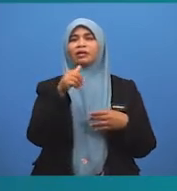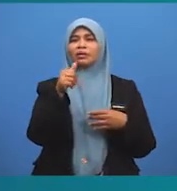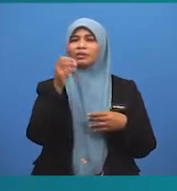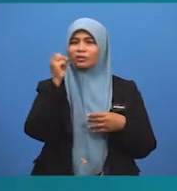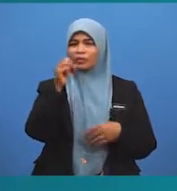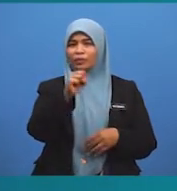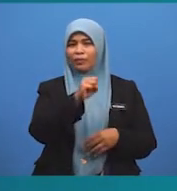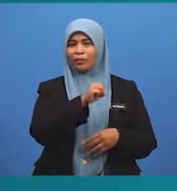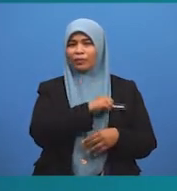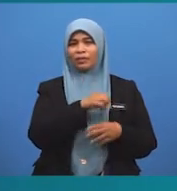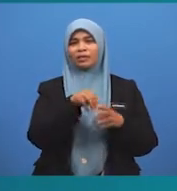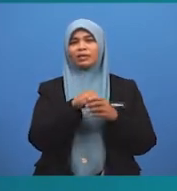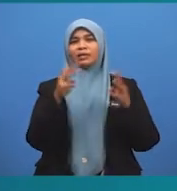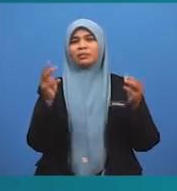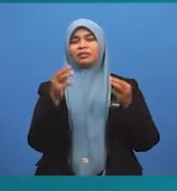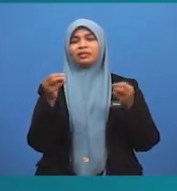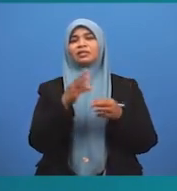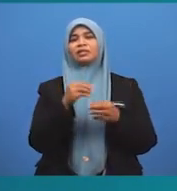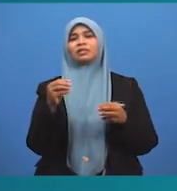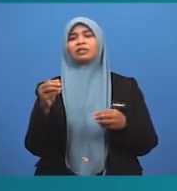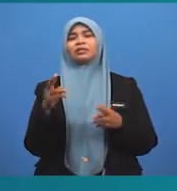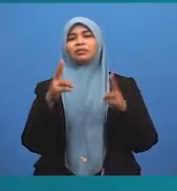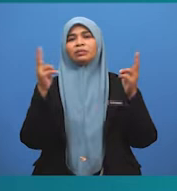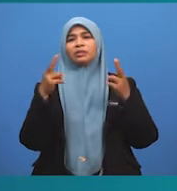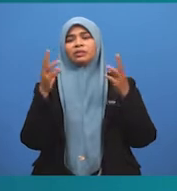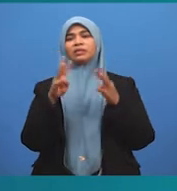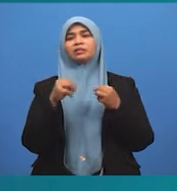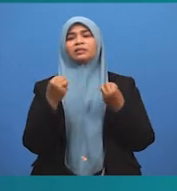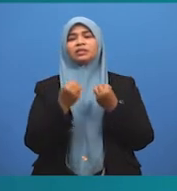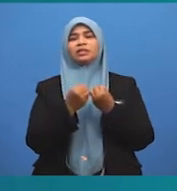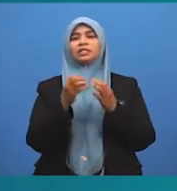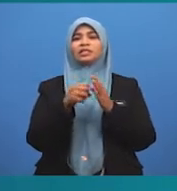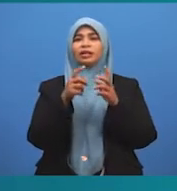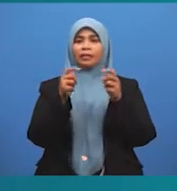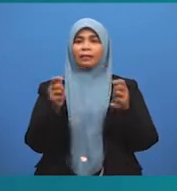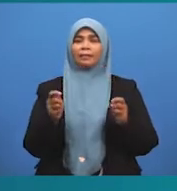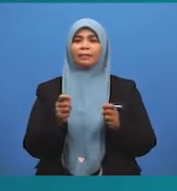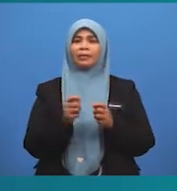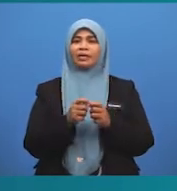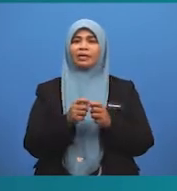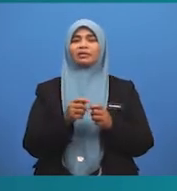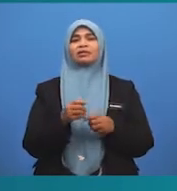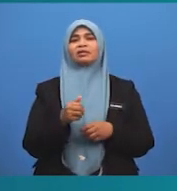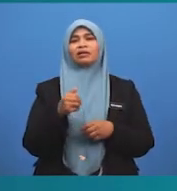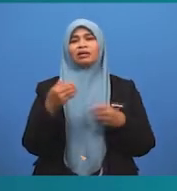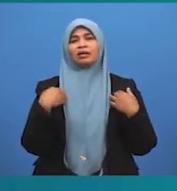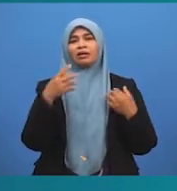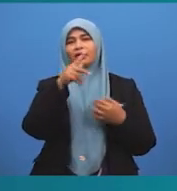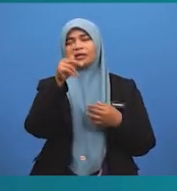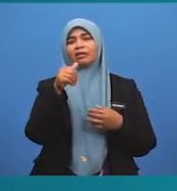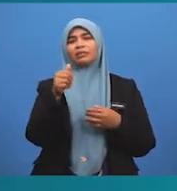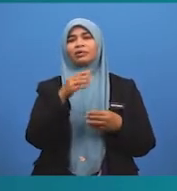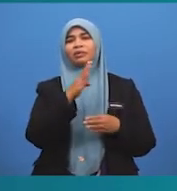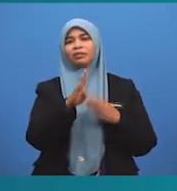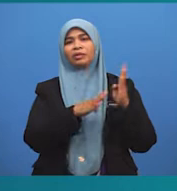beradab sopan dalam majlis dan upacara masyarakat setempat? Adakah kamu berbudi pekerti mulia